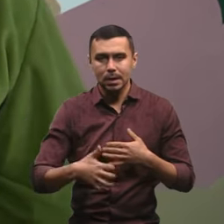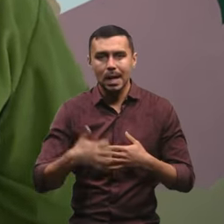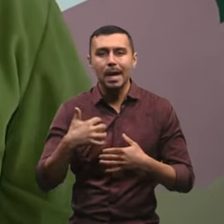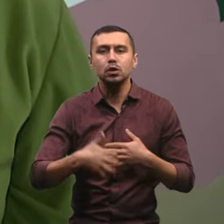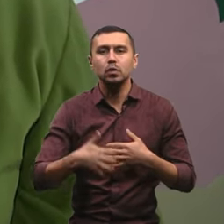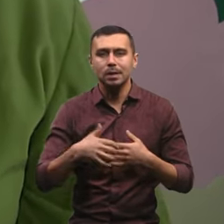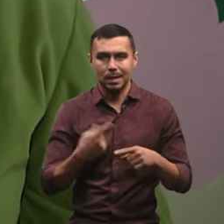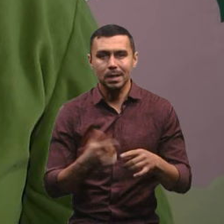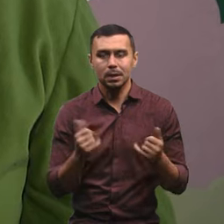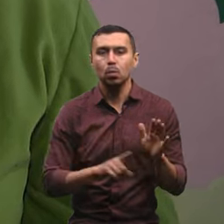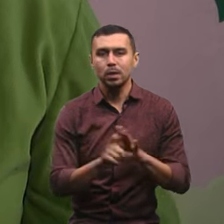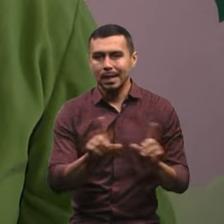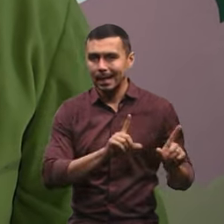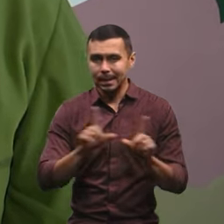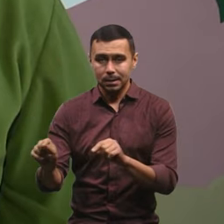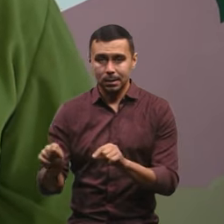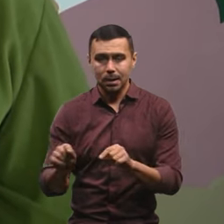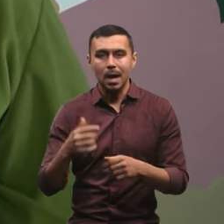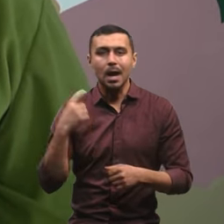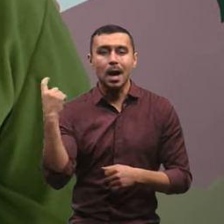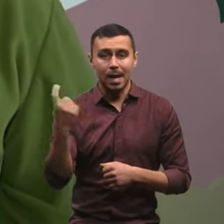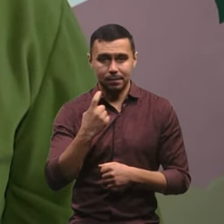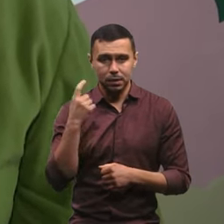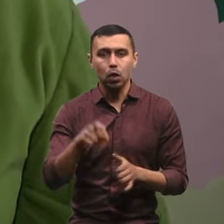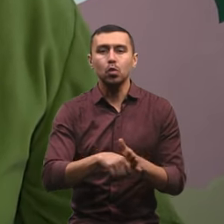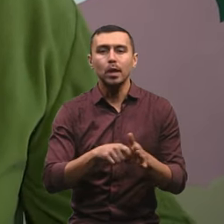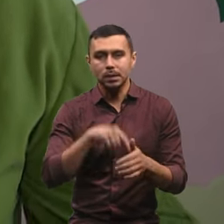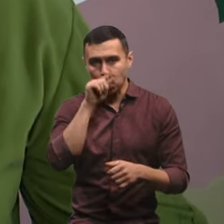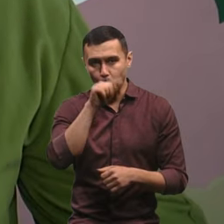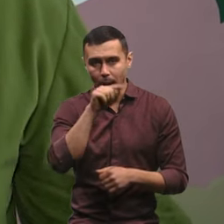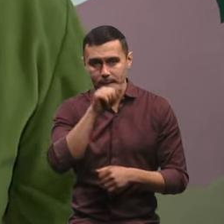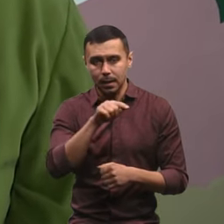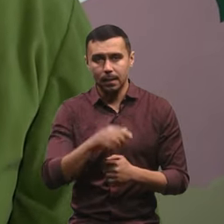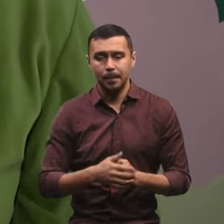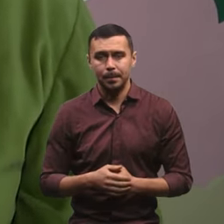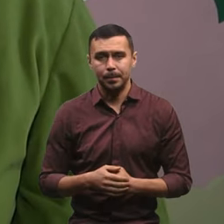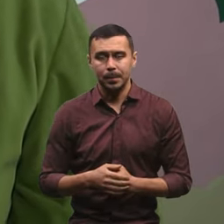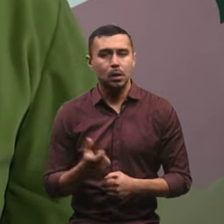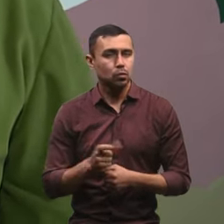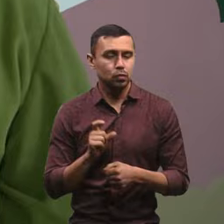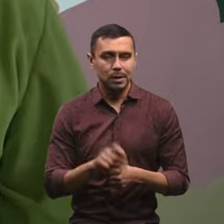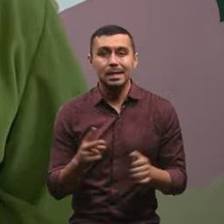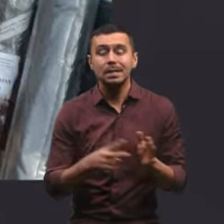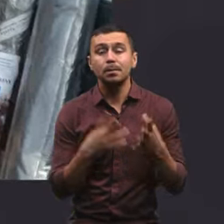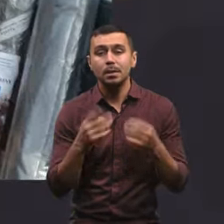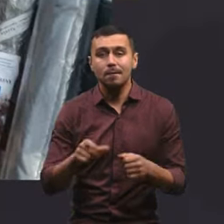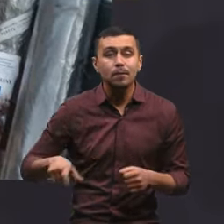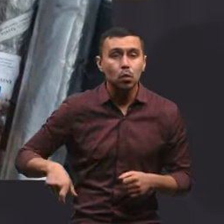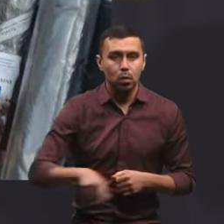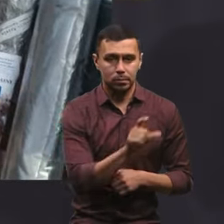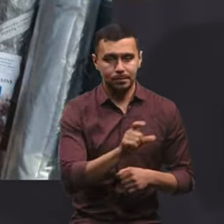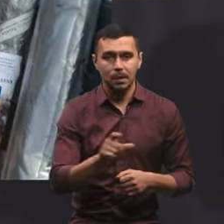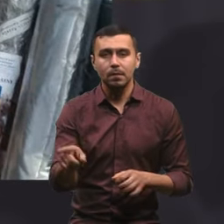Херсонська, це зараз почали їздити, Харківська, Донецька, Луганська. Дуже, бо 7 днів в дорозі. Наталія